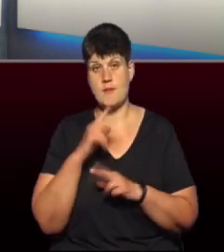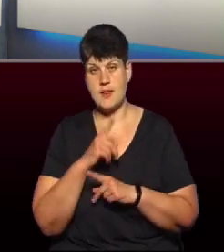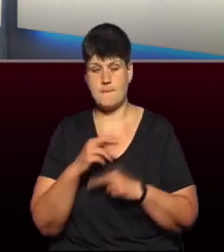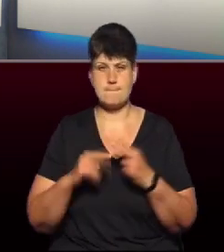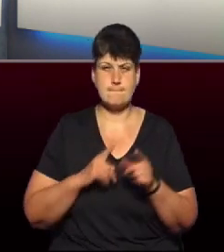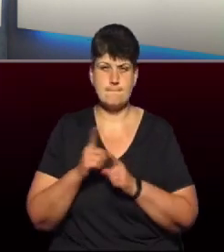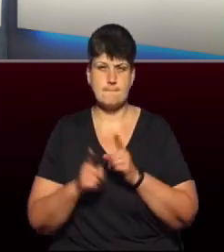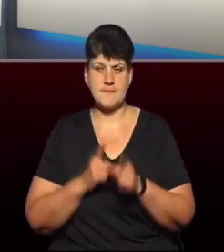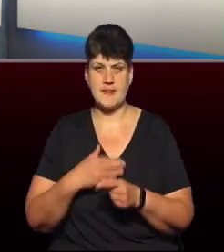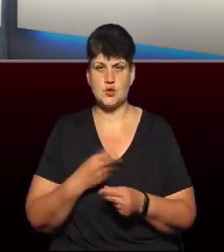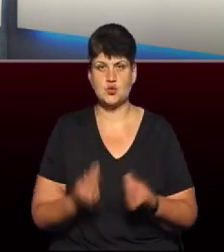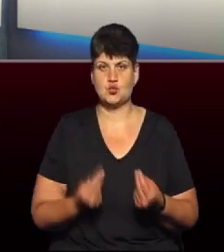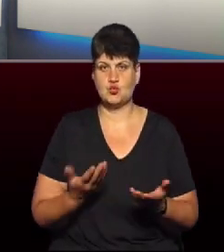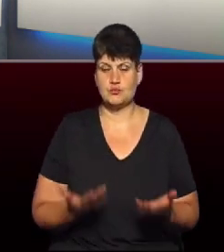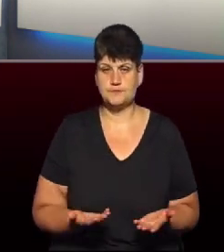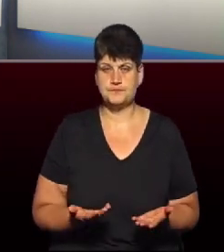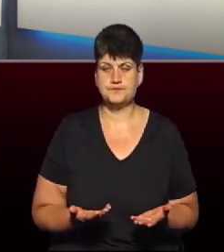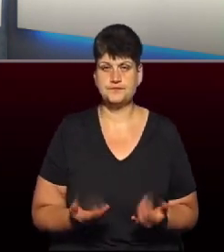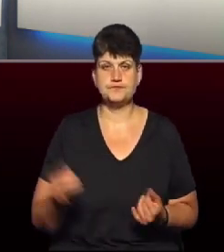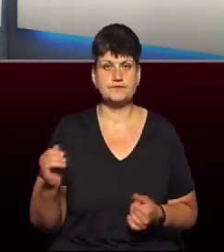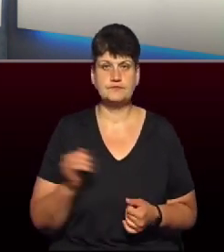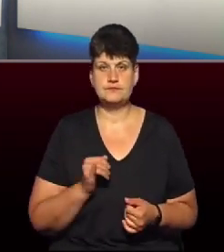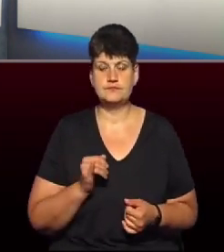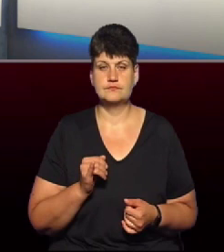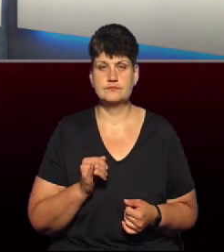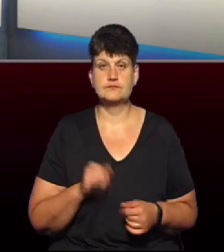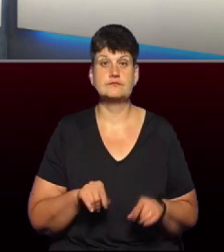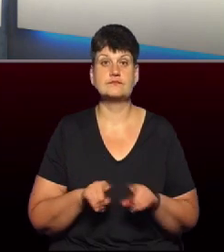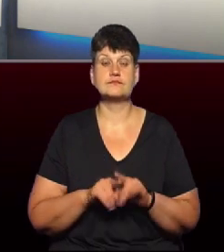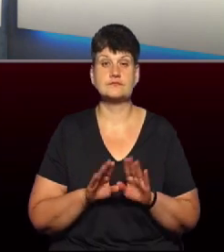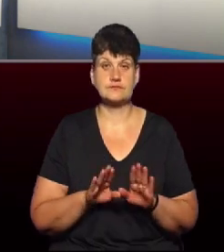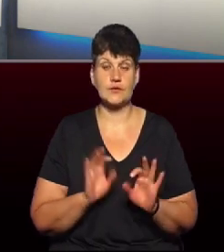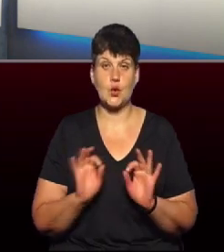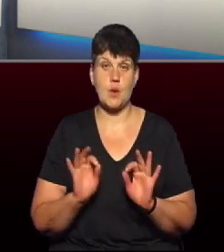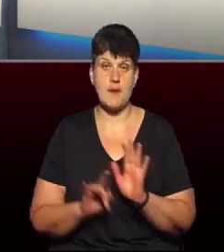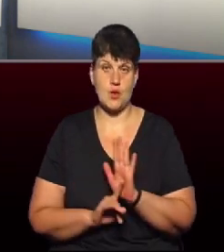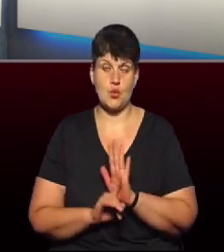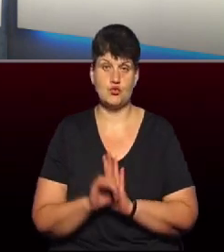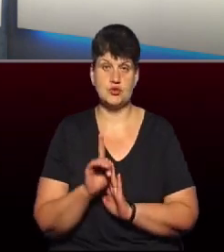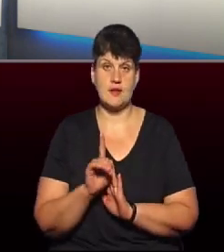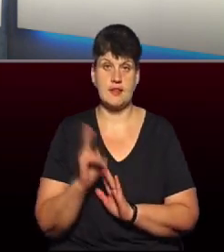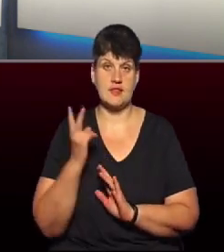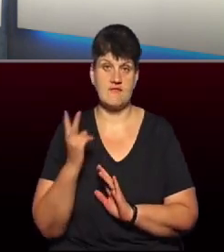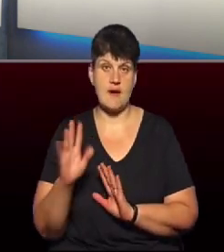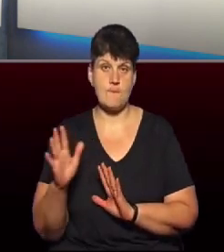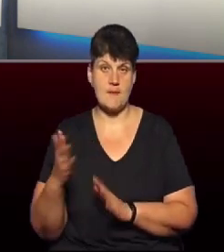гру. І також нормально почали, два моменти мали